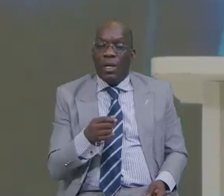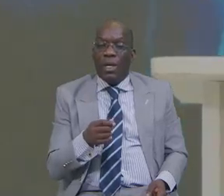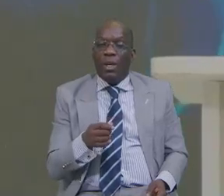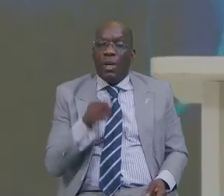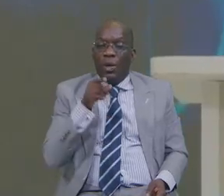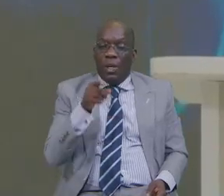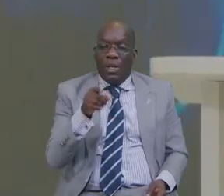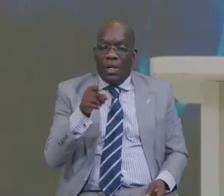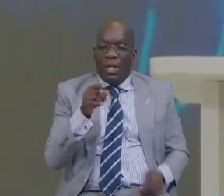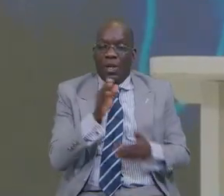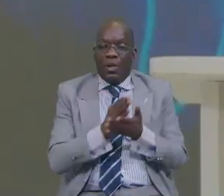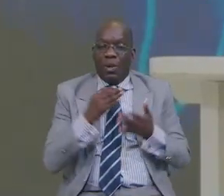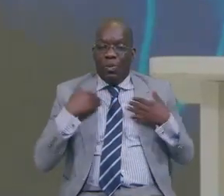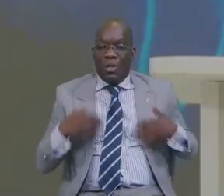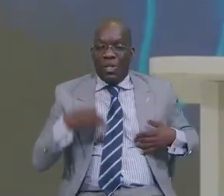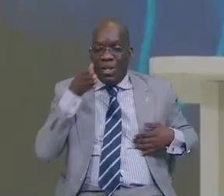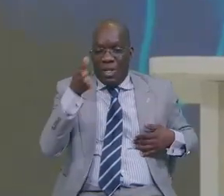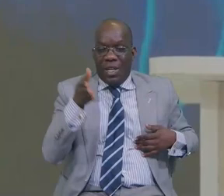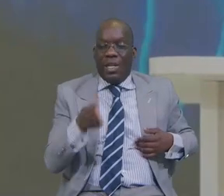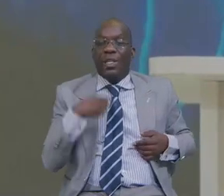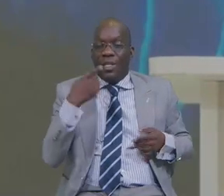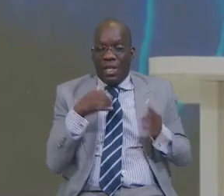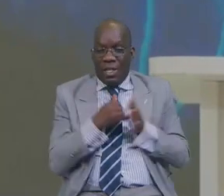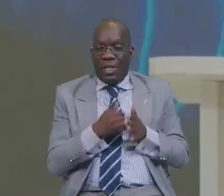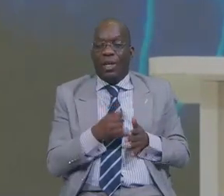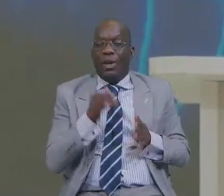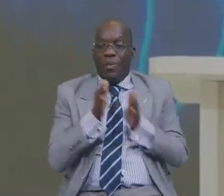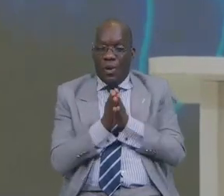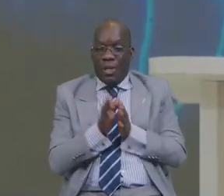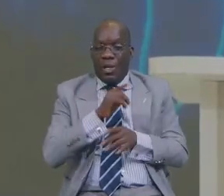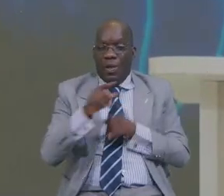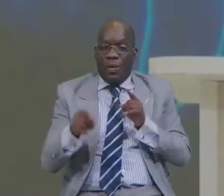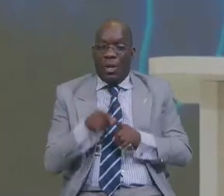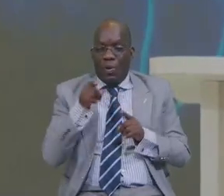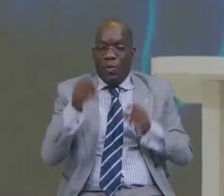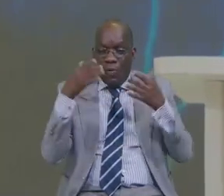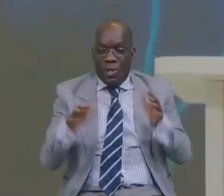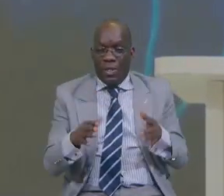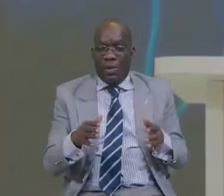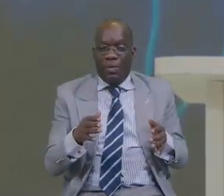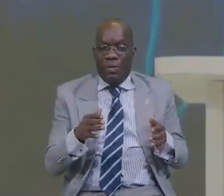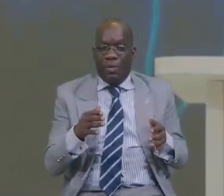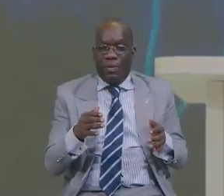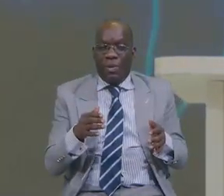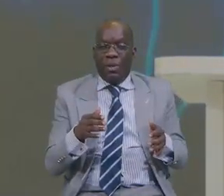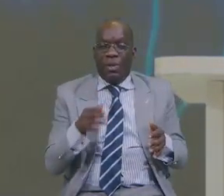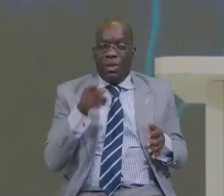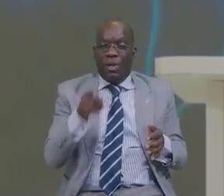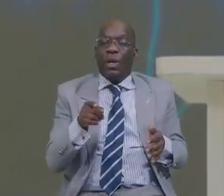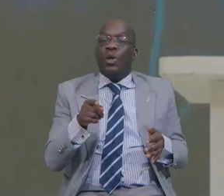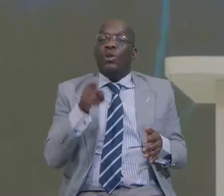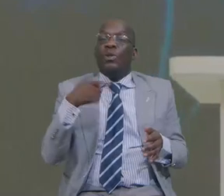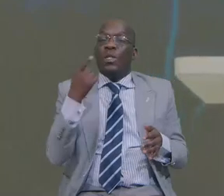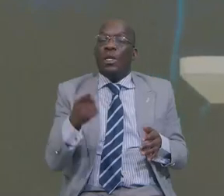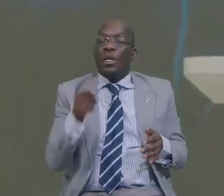Il y a quelqu'un là-bas qui a tel défi, dis-le et prie. Quand tu finis de prier, ne dis pas, est-ce que tu es guéri? Dis